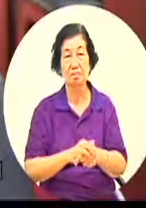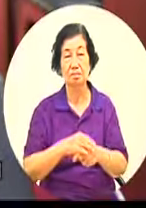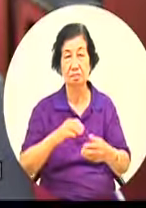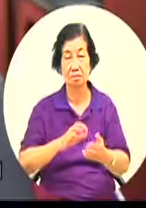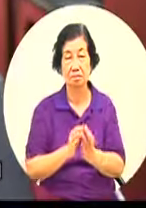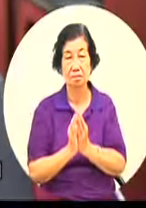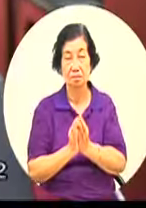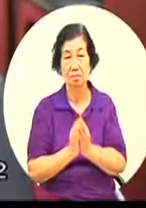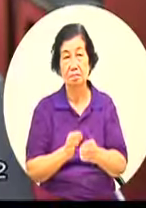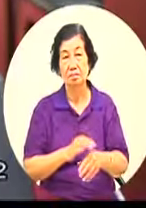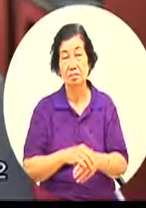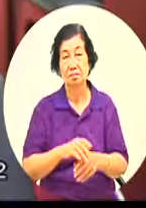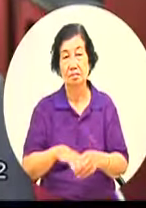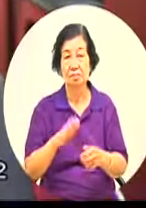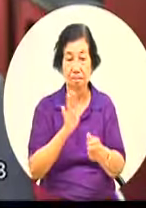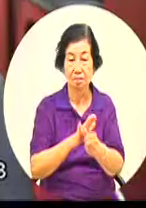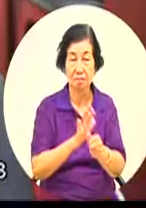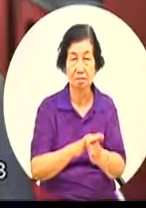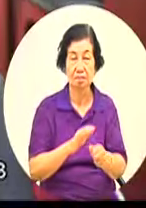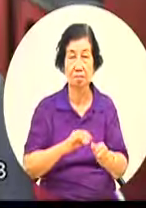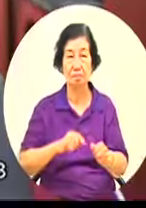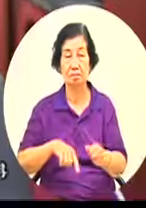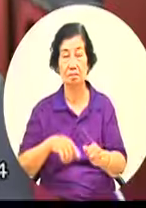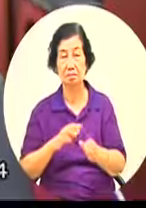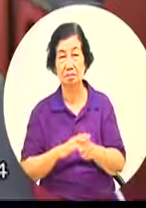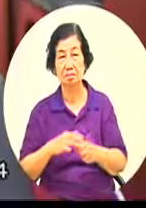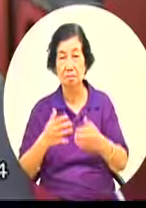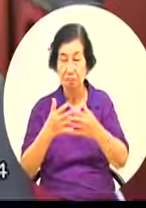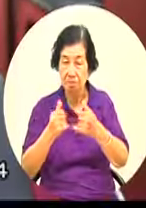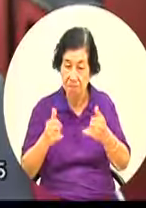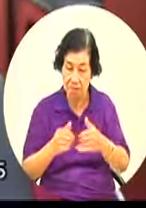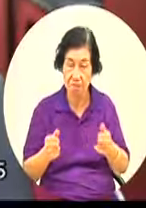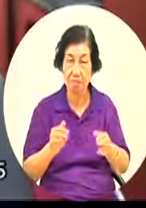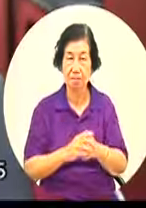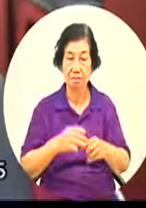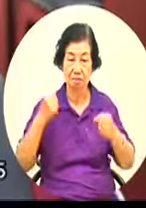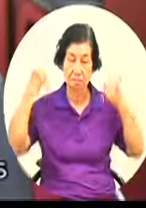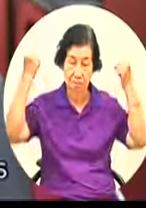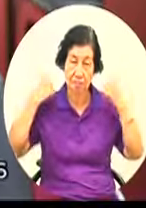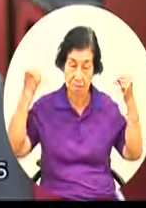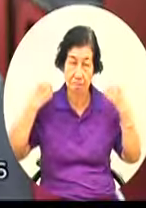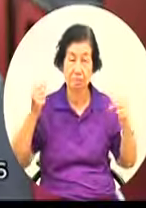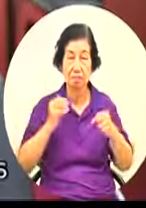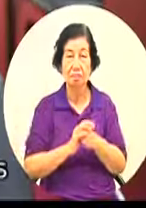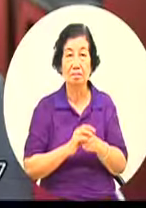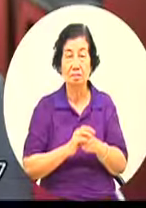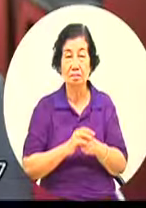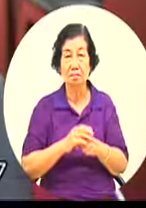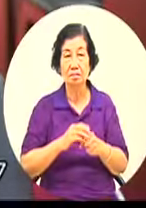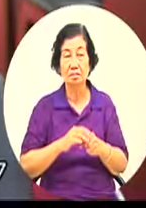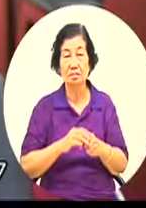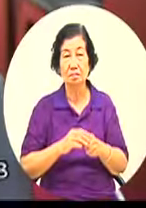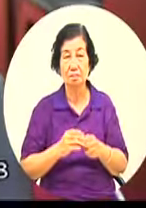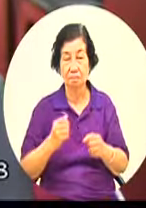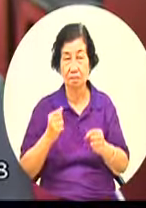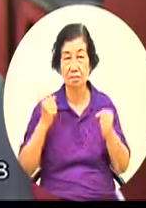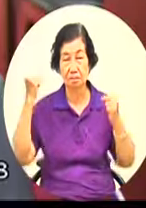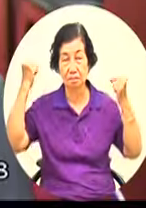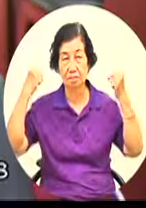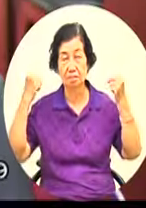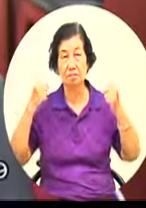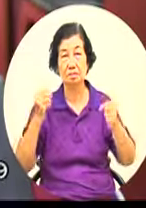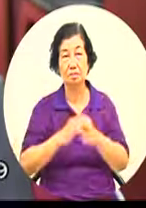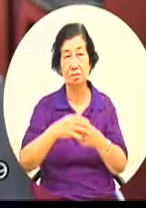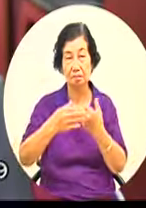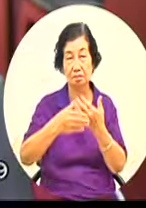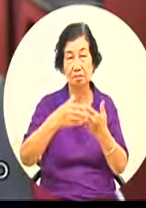动，运动人口、运动选手留一些我们可以用的场地，不然我们只剩下